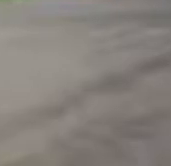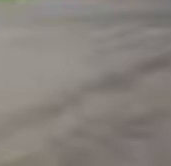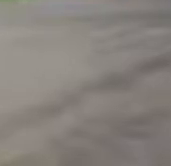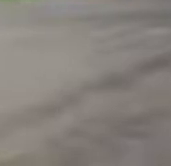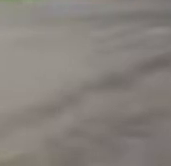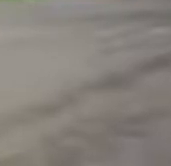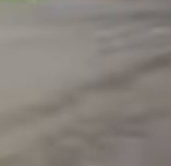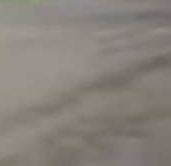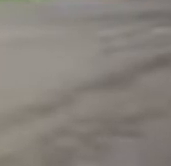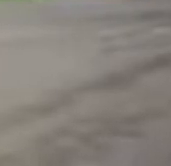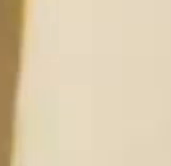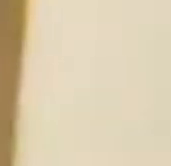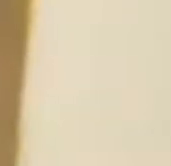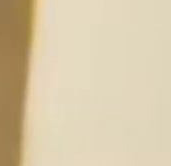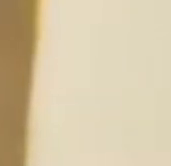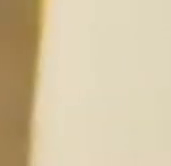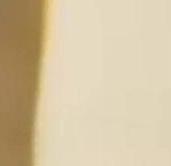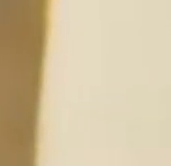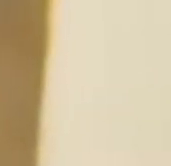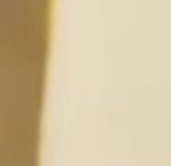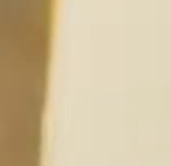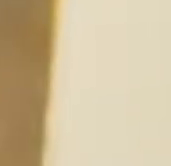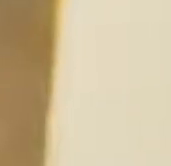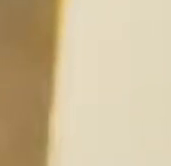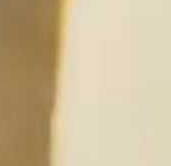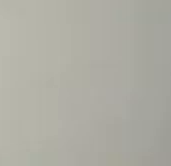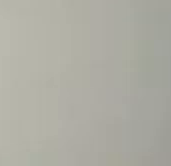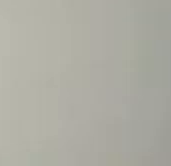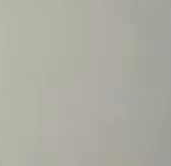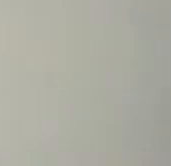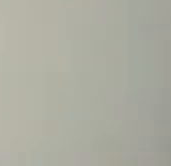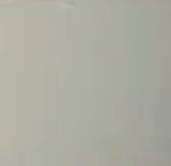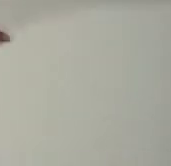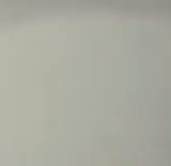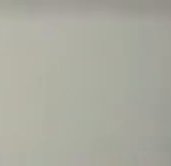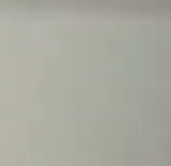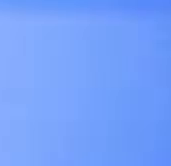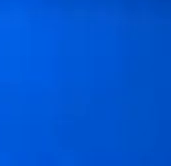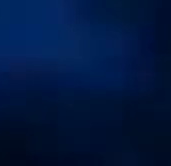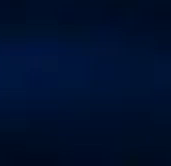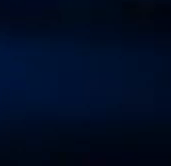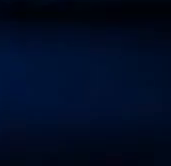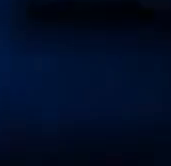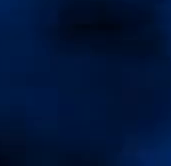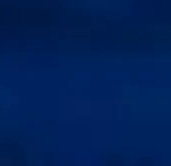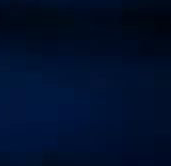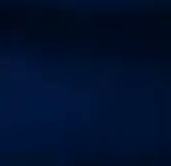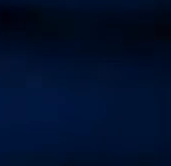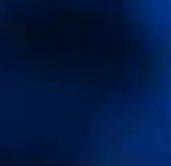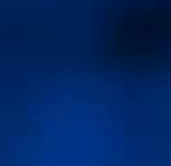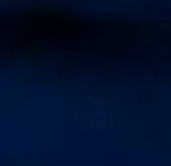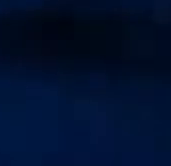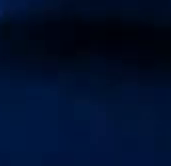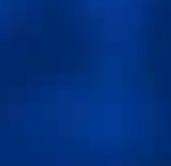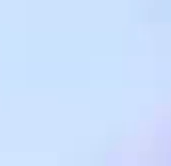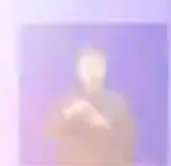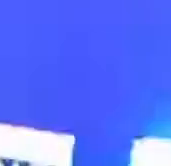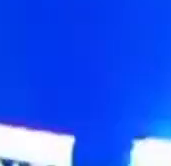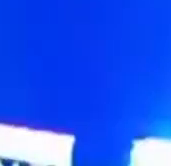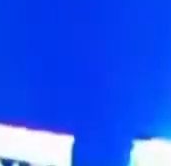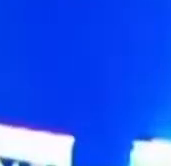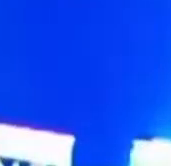Kementerian Pendidikan dan Kebudayaan terus melakukan terobosan guna meningkatkan kualitas pendidikan di Indonesia melalui Merdeka